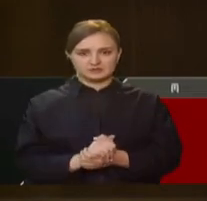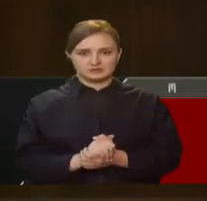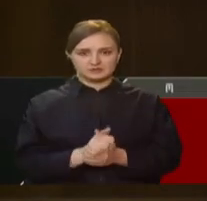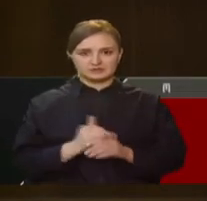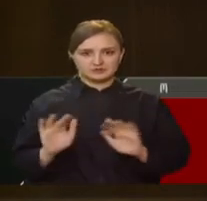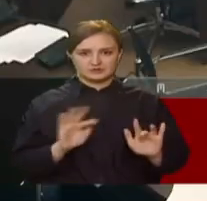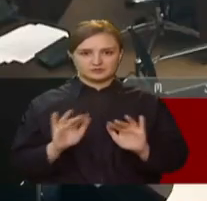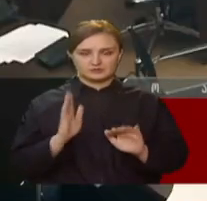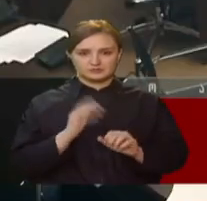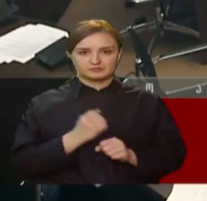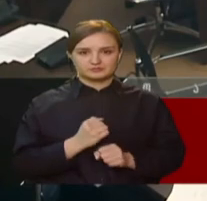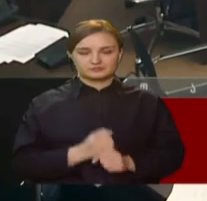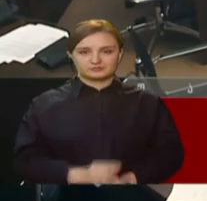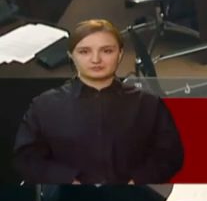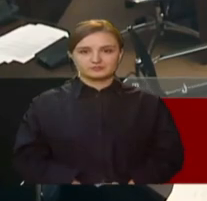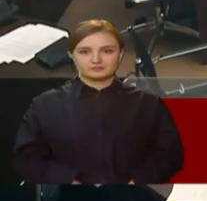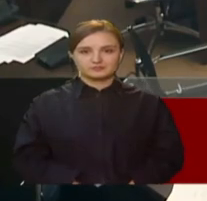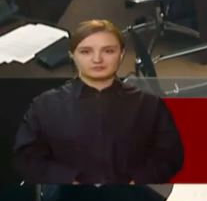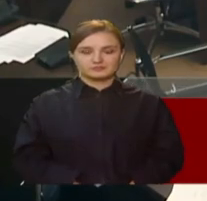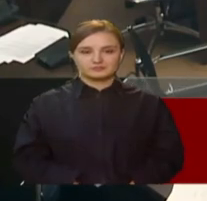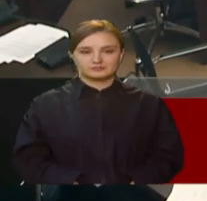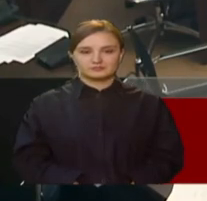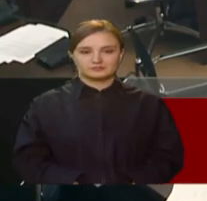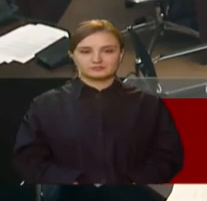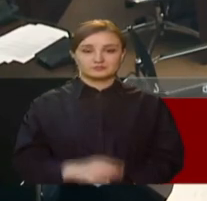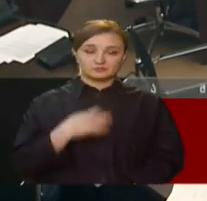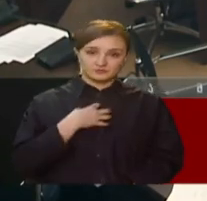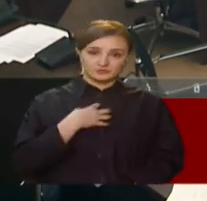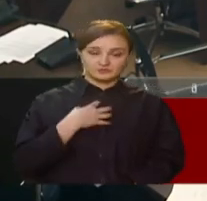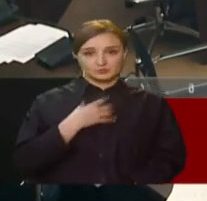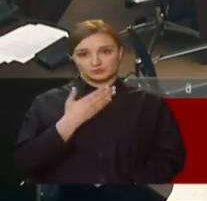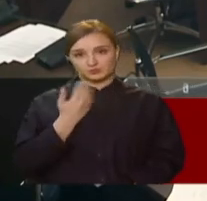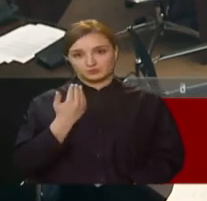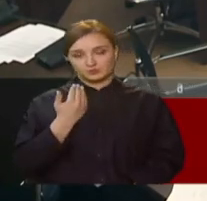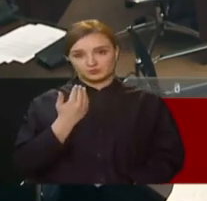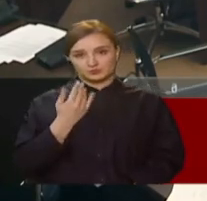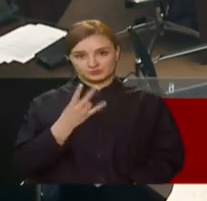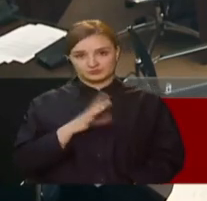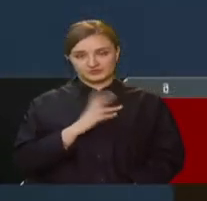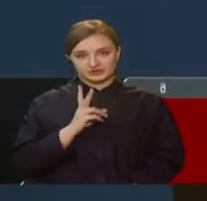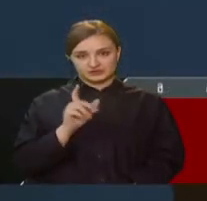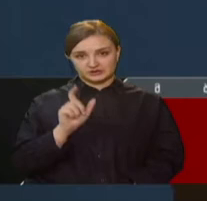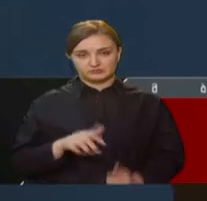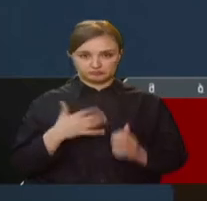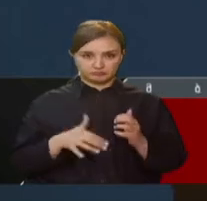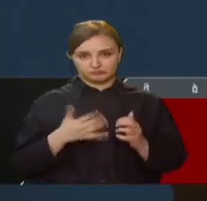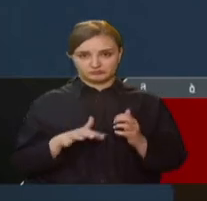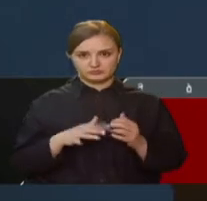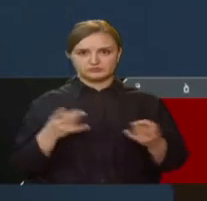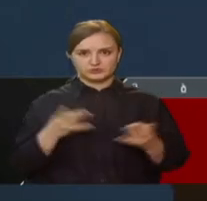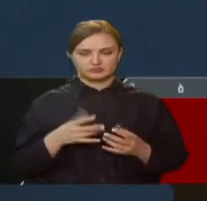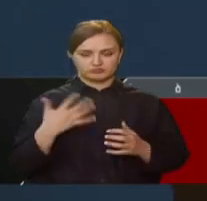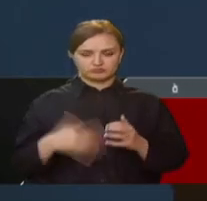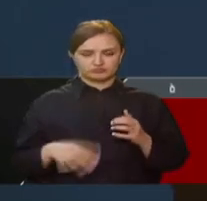Հոնիս ձիեբեպս։ Համդենատ նիշնոլովանի արոմ մի ու կերծոյբելի իխոս կանդիդատի։ Սաչիրո զեսաչիրո,